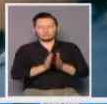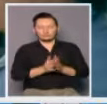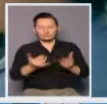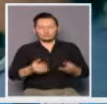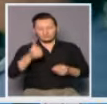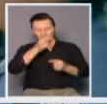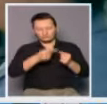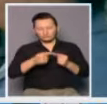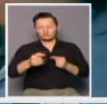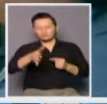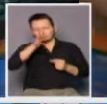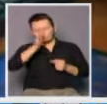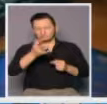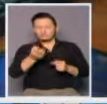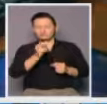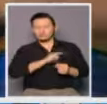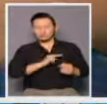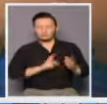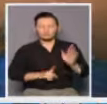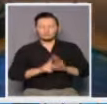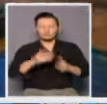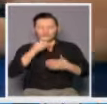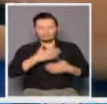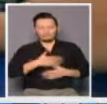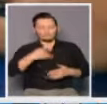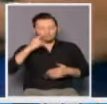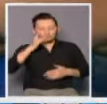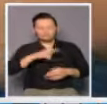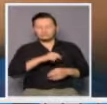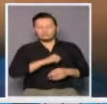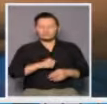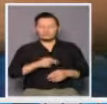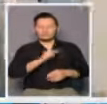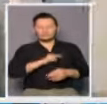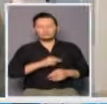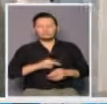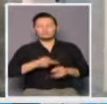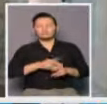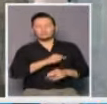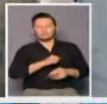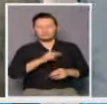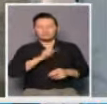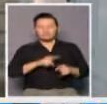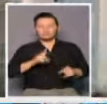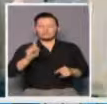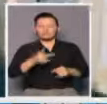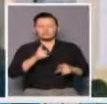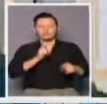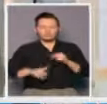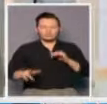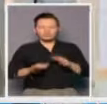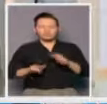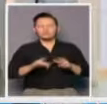году продлила еще на 5 лет. Все это благодаря любви к своей профессии, говорит она. По словам Назым, эта работа требует собранности